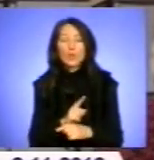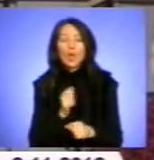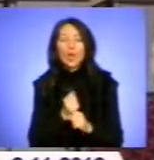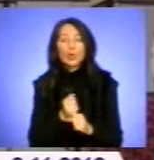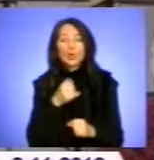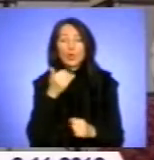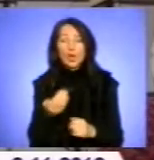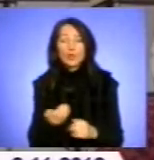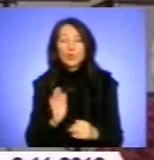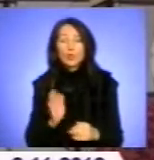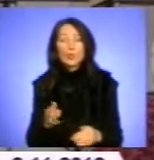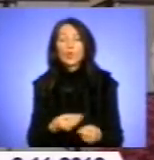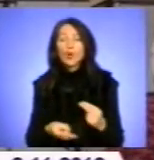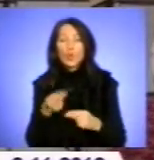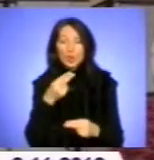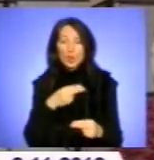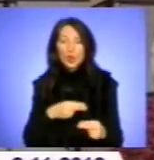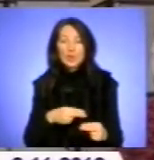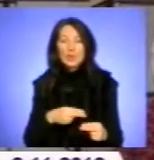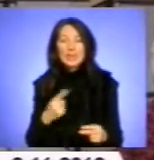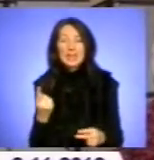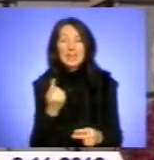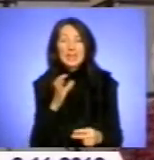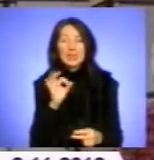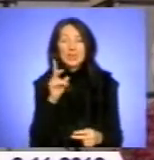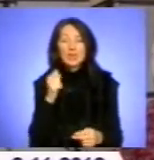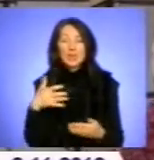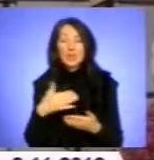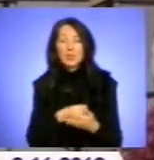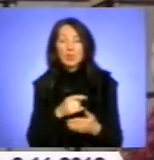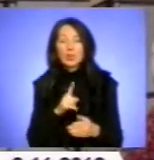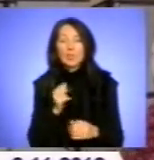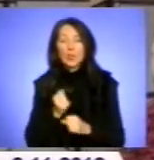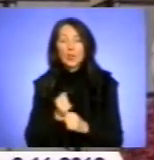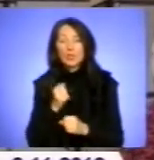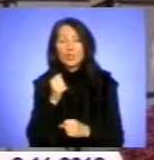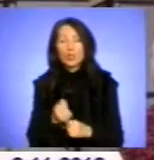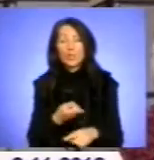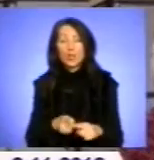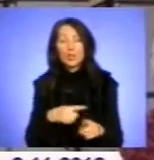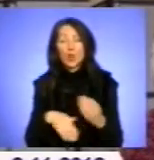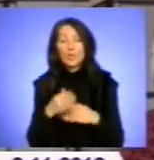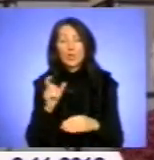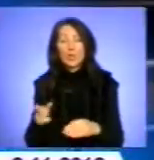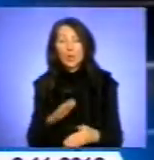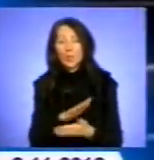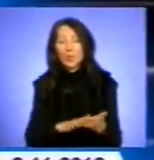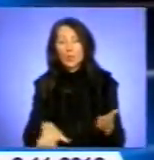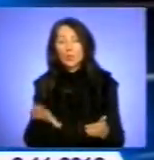роботодавцю буде компенсовуватися єдиний соціальний внесок за працевлаштування цього інваліда протягом цілого